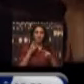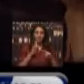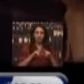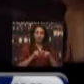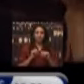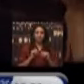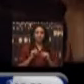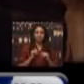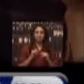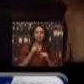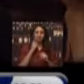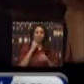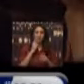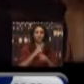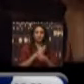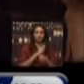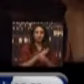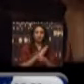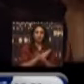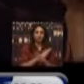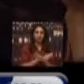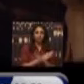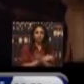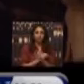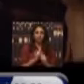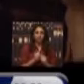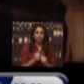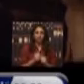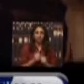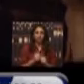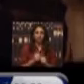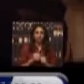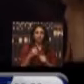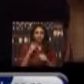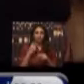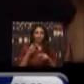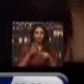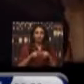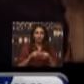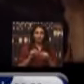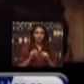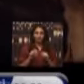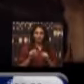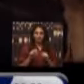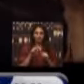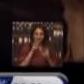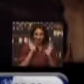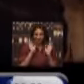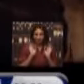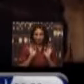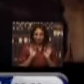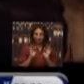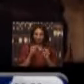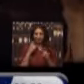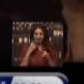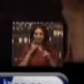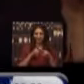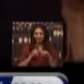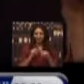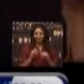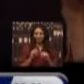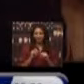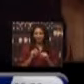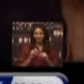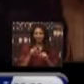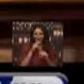فتعب اسماعيل تعب علشان اخد تصريح ان انا ما قالوا له لا دي ملك الدولة مش ملك. قال لي يعني